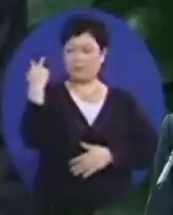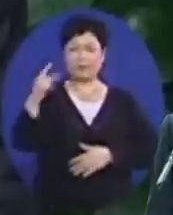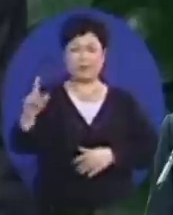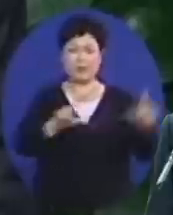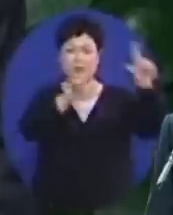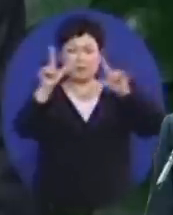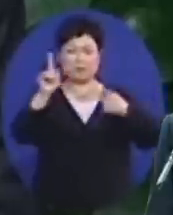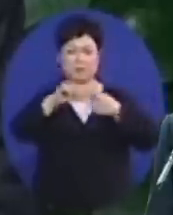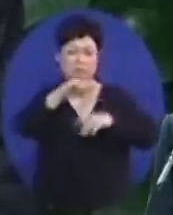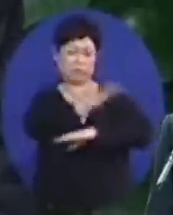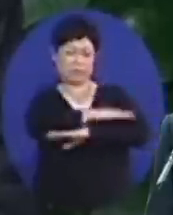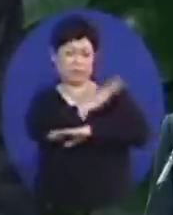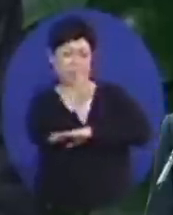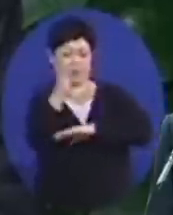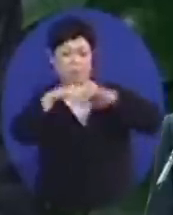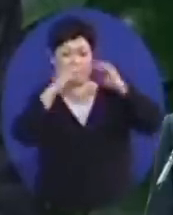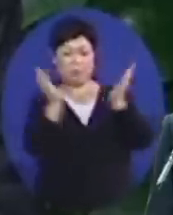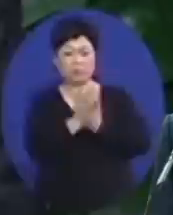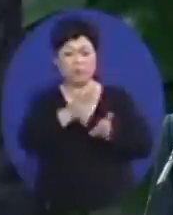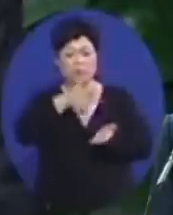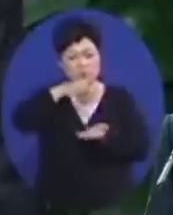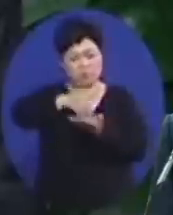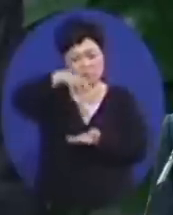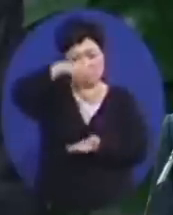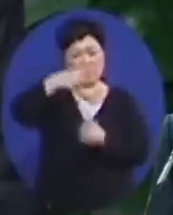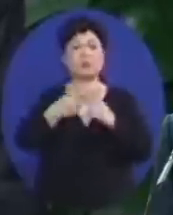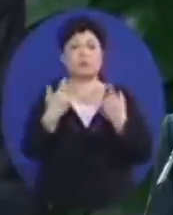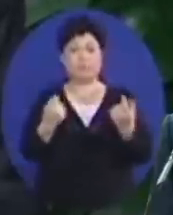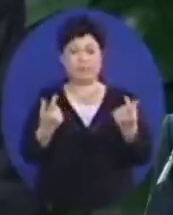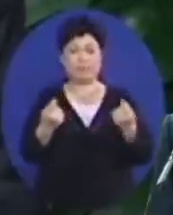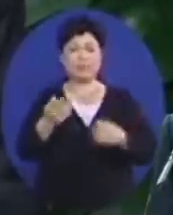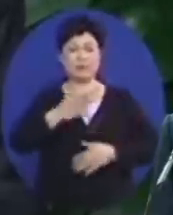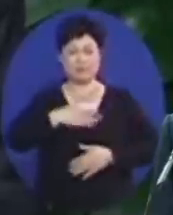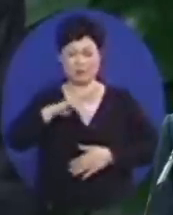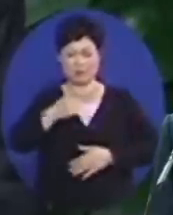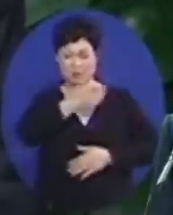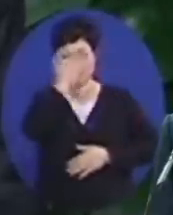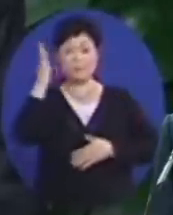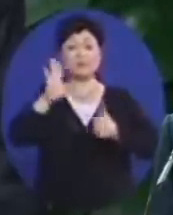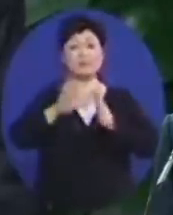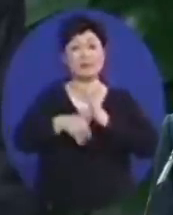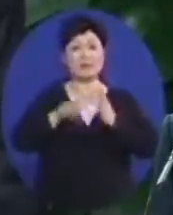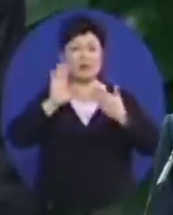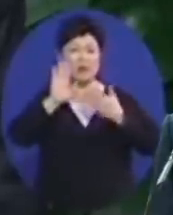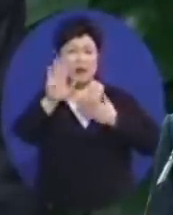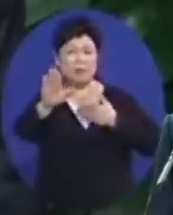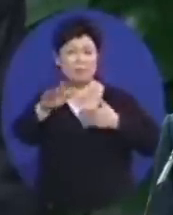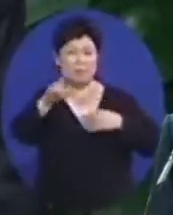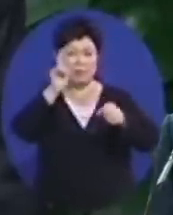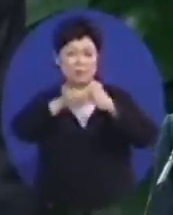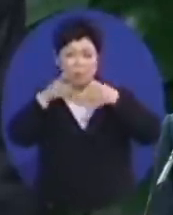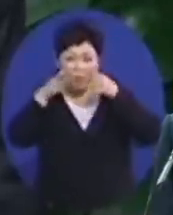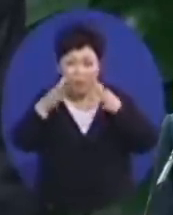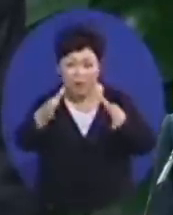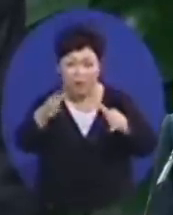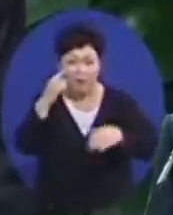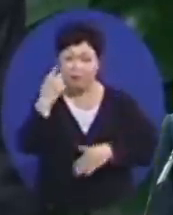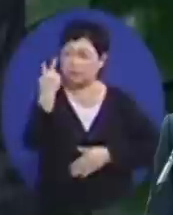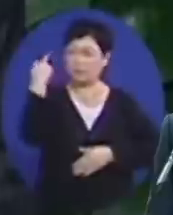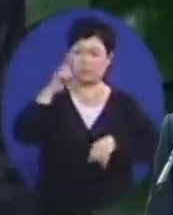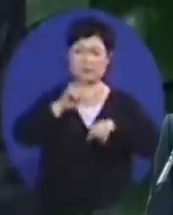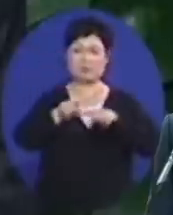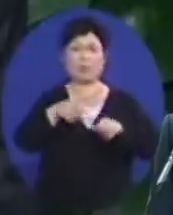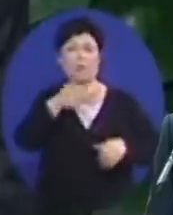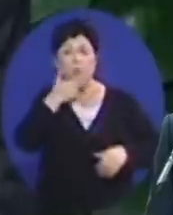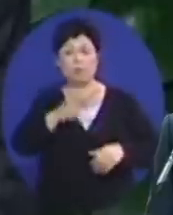살아온 것이 다 물거품과 같습니다. 저도 젊을 때는 앞만 바라본다고 뒤를 돌아볼 시간이